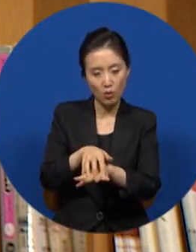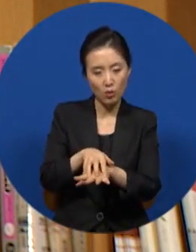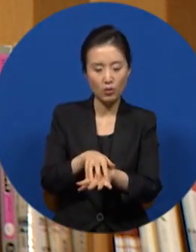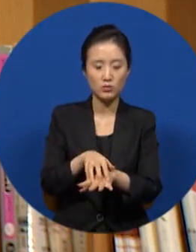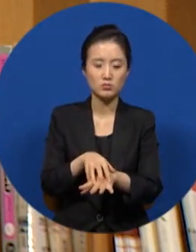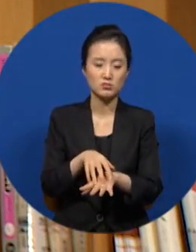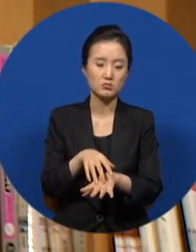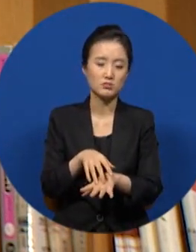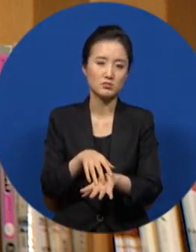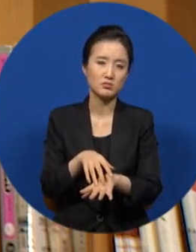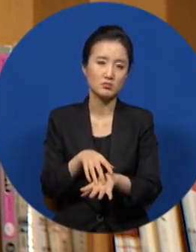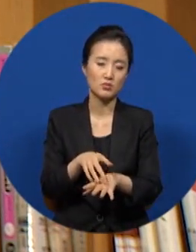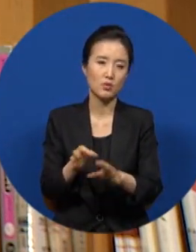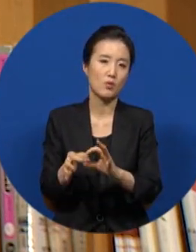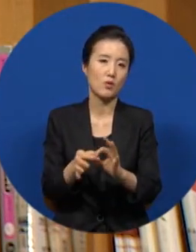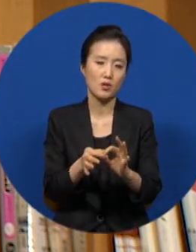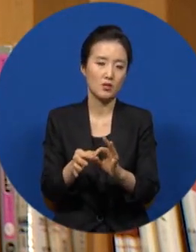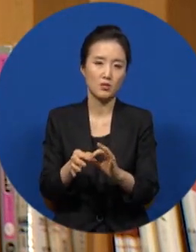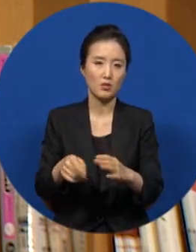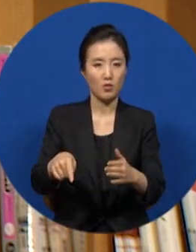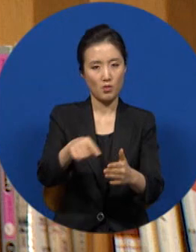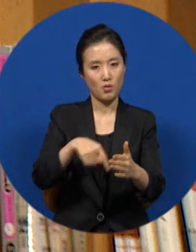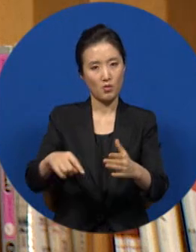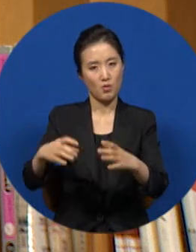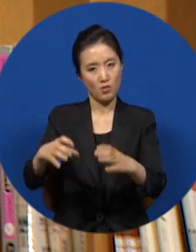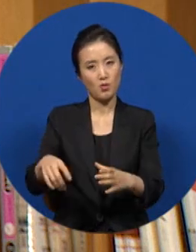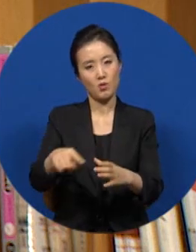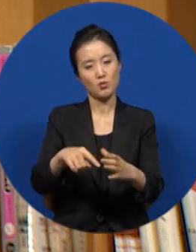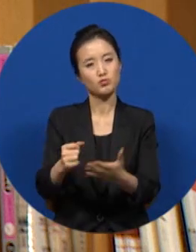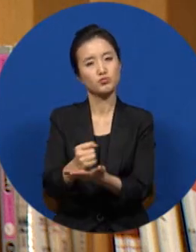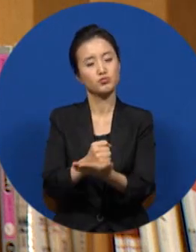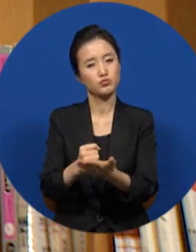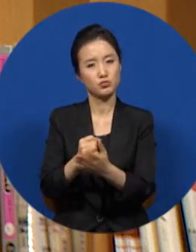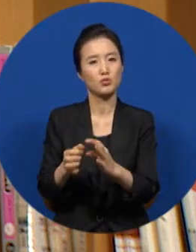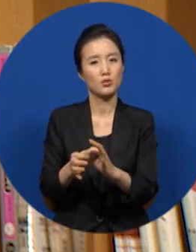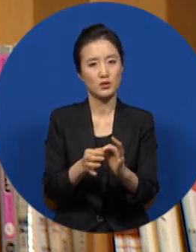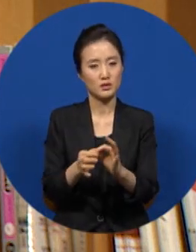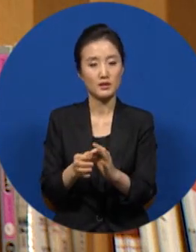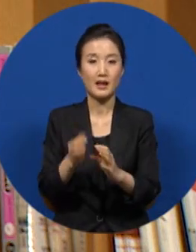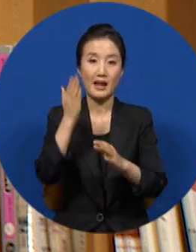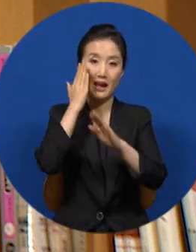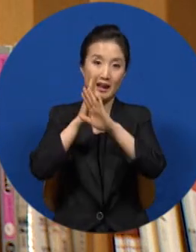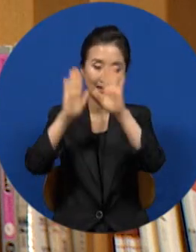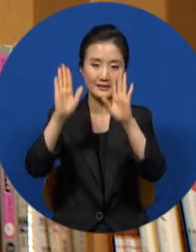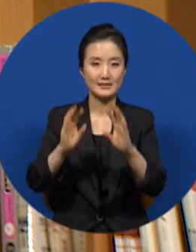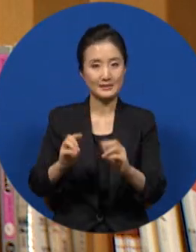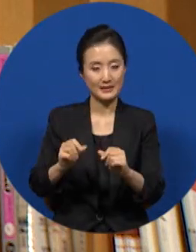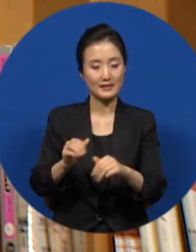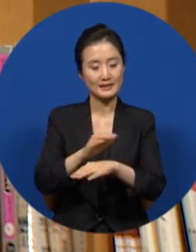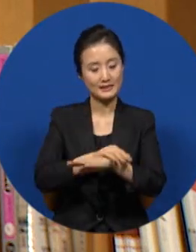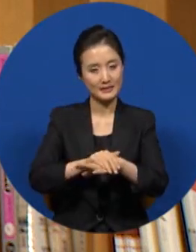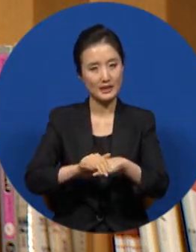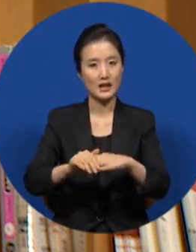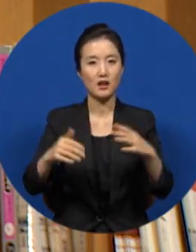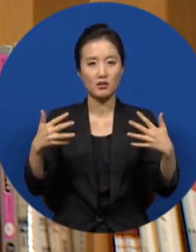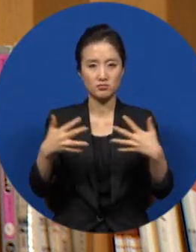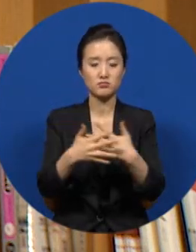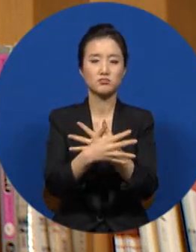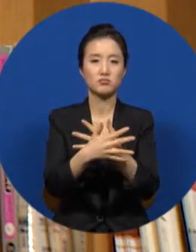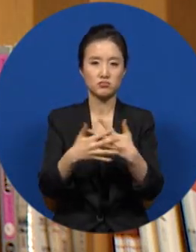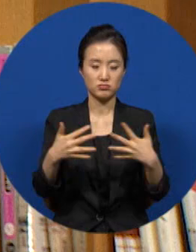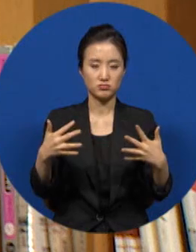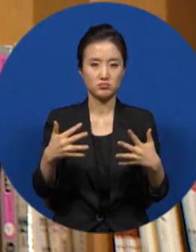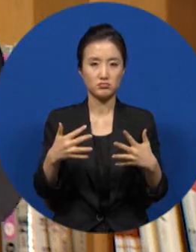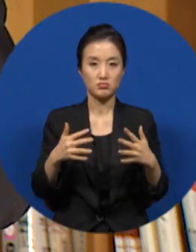나라도 마찬가지고 어떤 그 공간적인 운을 의미하고 그런 하늘과 땅이 잘 받침이 되어주는 상태에서 열심히